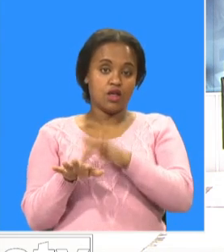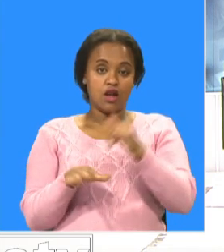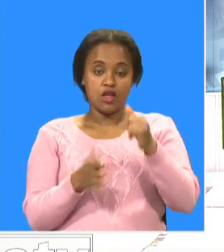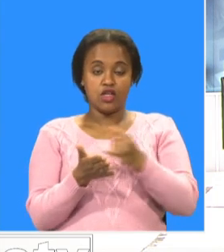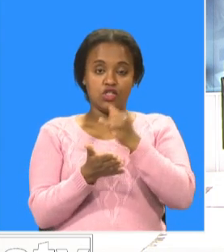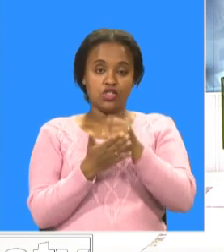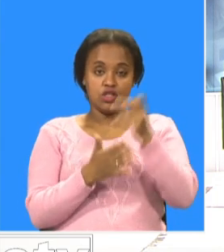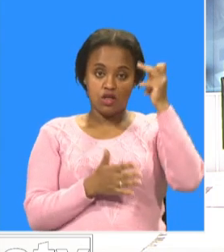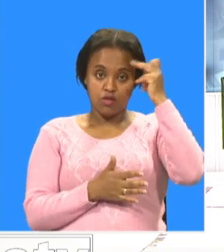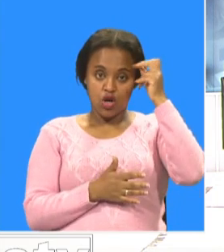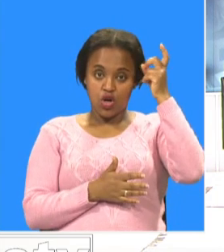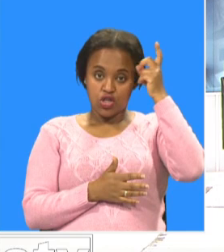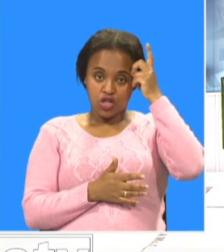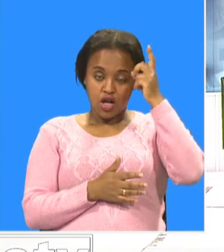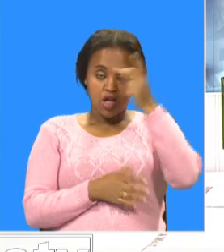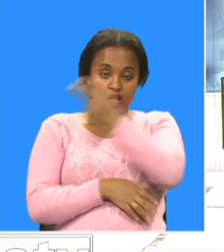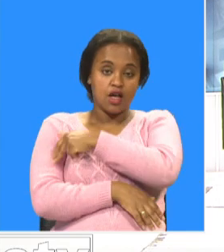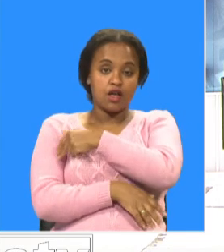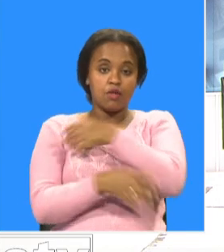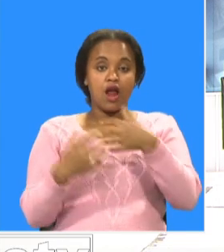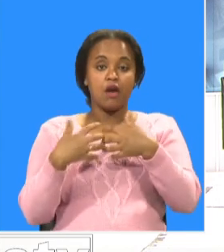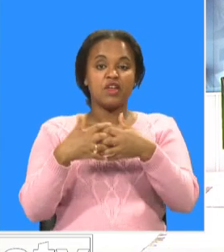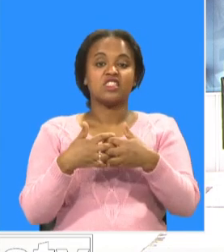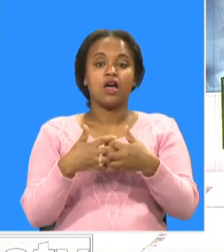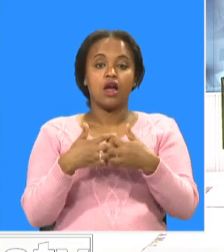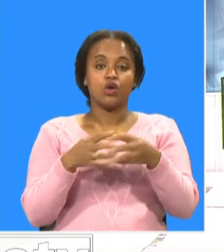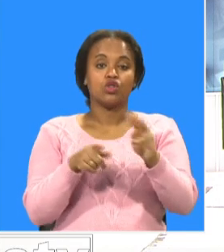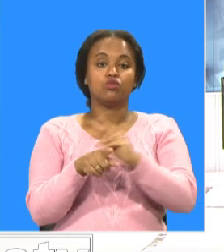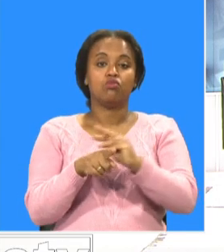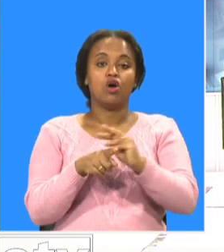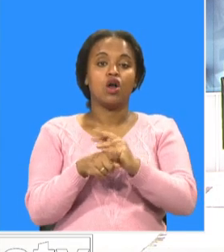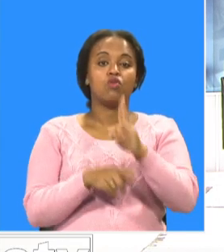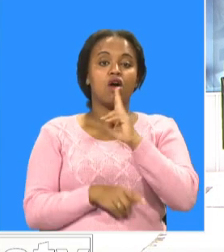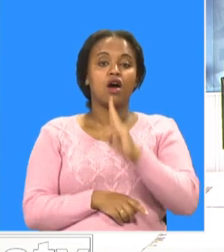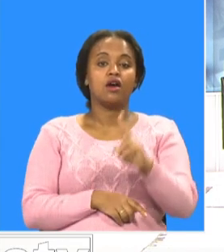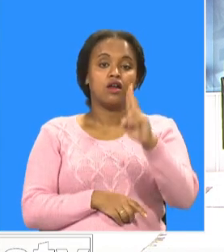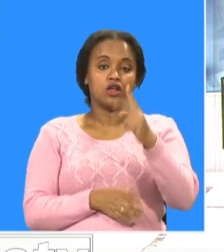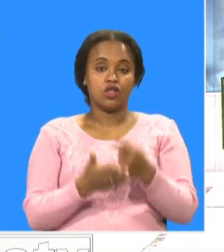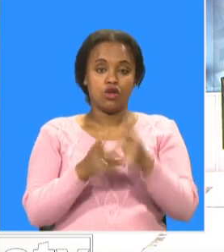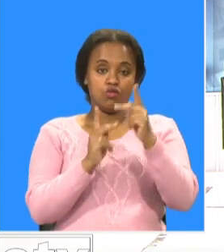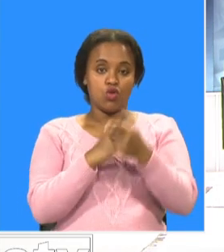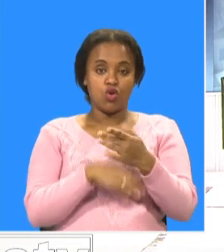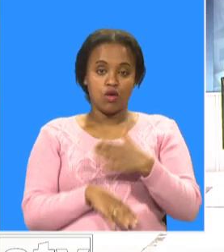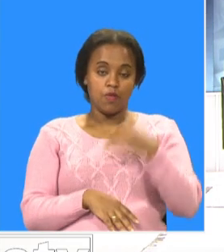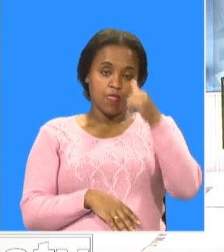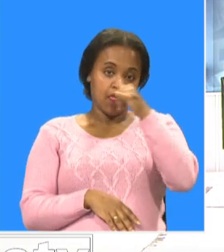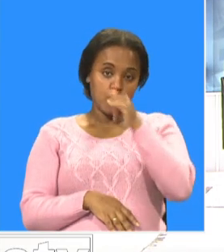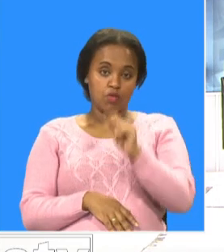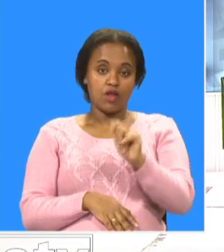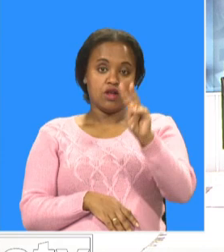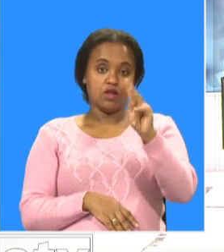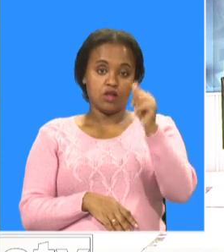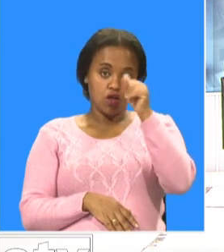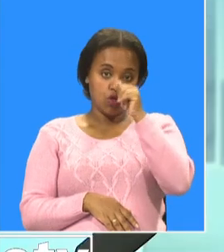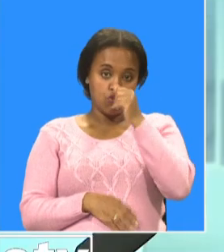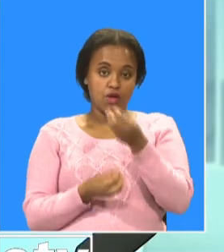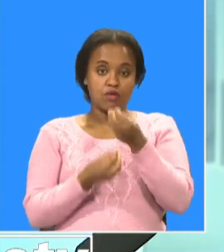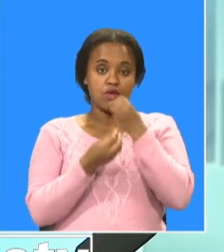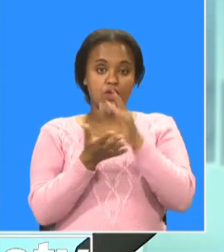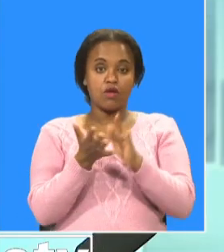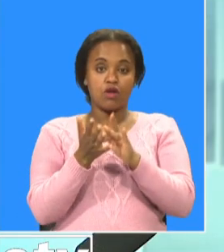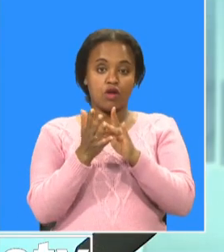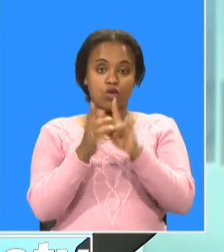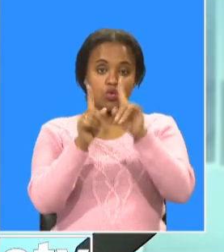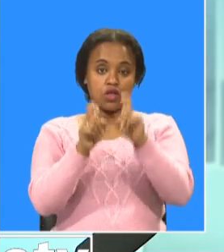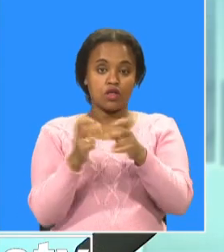ኢንጂነር ደምሩ የሽጥላ የህክምና መሳሪያዎች ባለሙያ ናቸው። ይህንን ፕሮግራማችን የኢትዮጵያ ቴሌቪዥን ከኢትዮጵያ ምግብና መድኃኒት